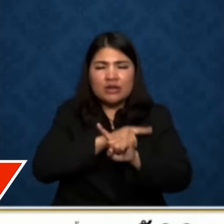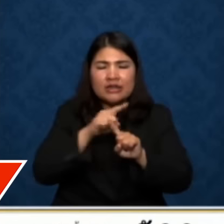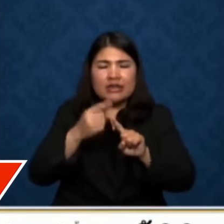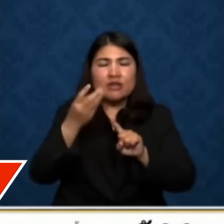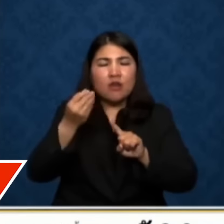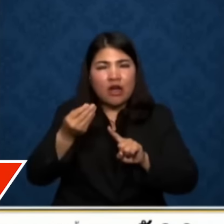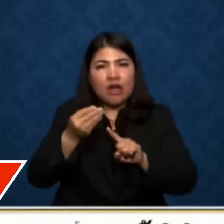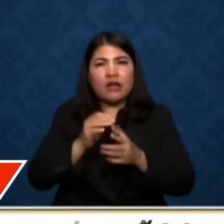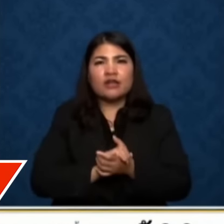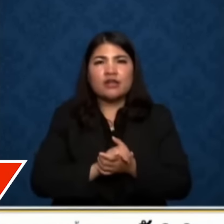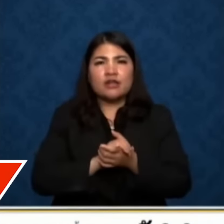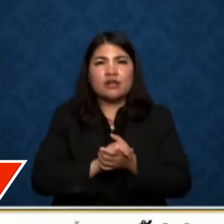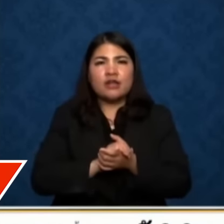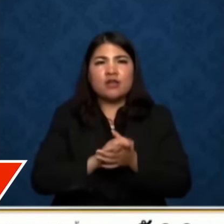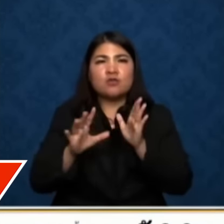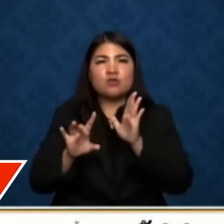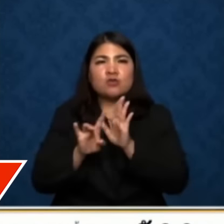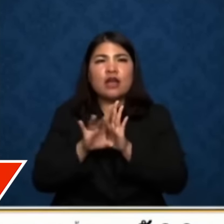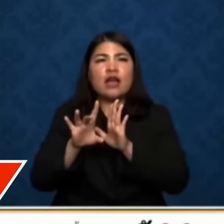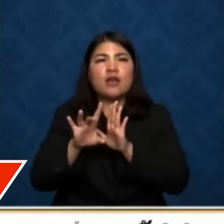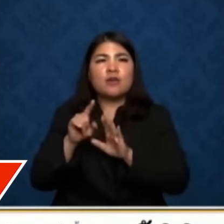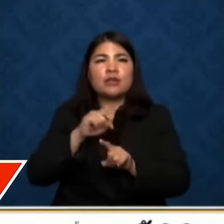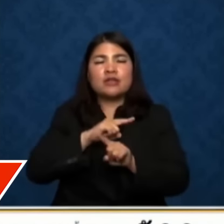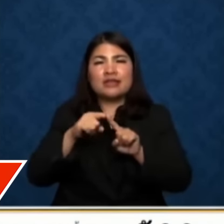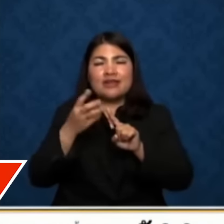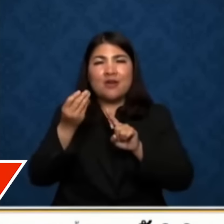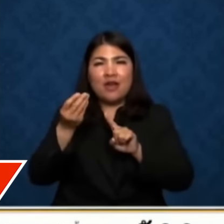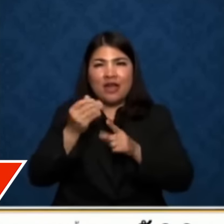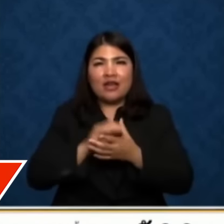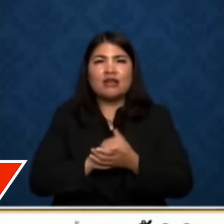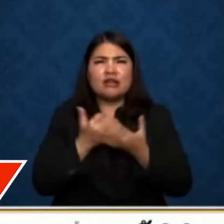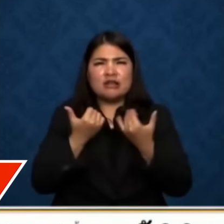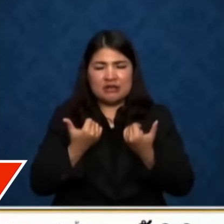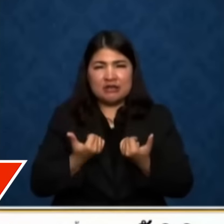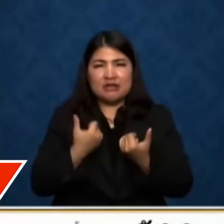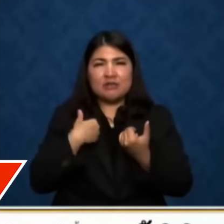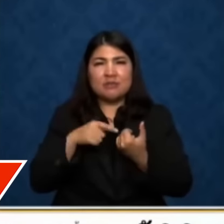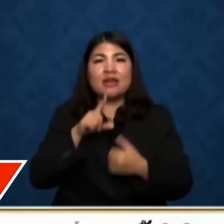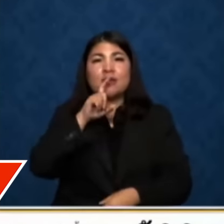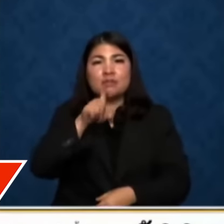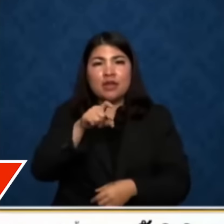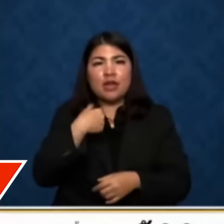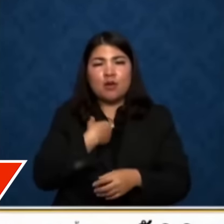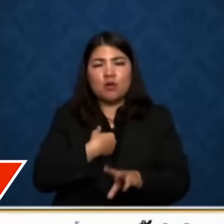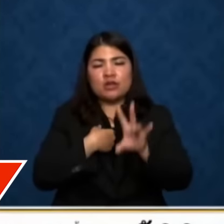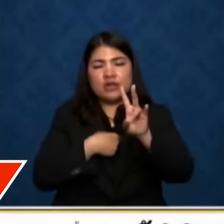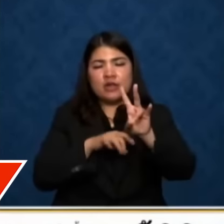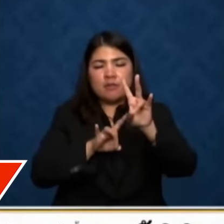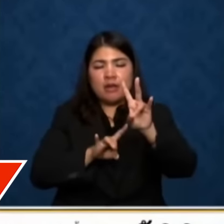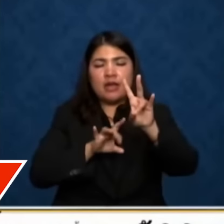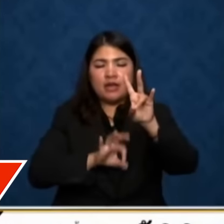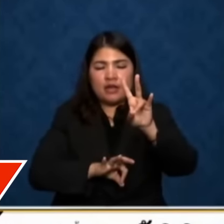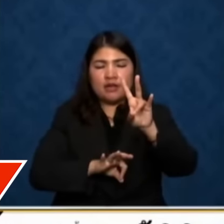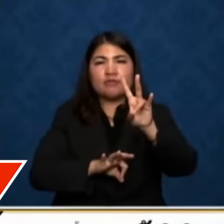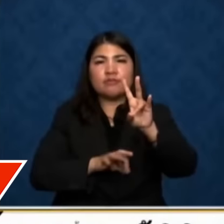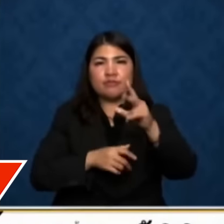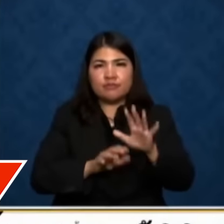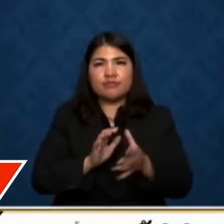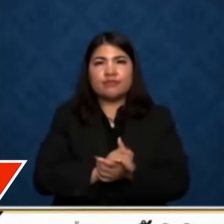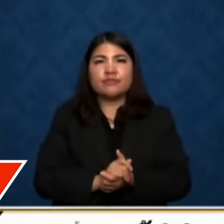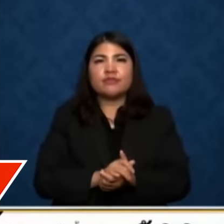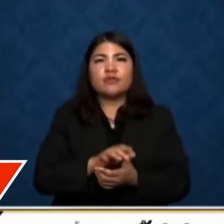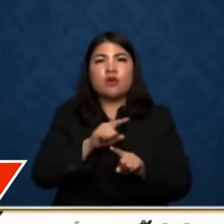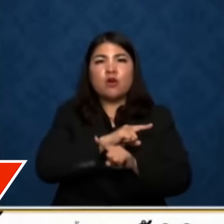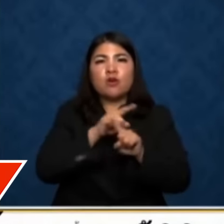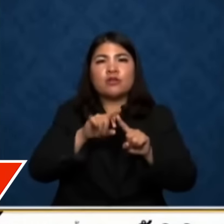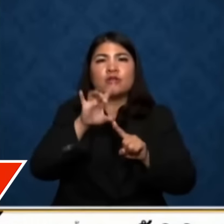ดขึ้นเมื่อไหร่แล้วก็สิ้นสุดลงเมื่อไหร่นะครับตรงนี้จะเป็นในส่วนคำถามข้อที่7 8 9เมื่อกี้ถามไปแล้วข้อหนึ่งนะครับต่อไปข้อที่8